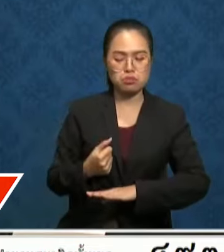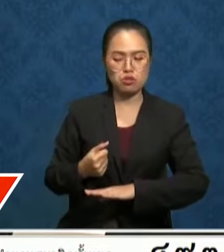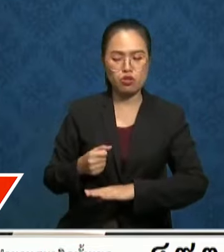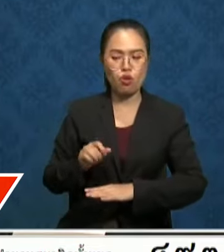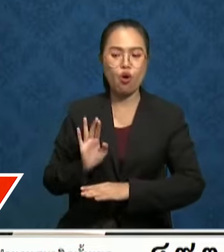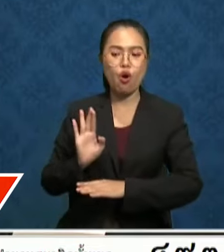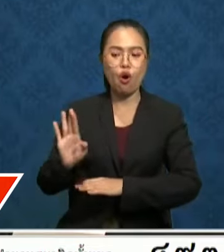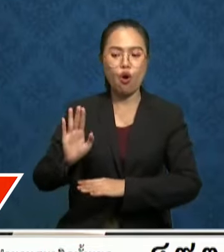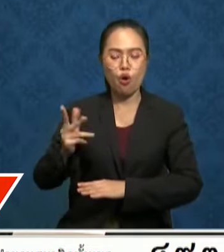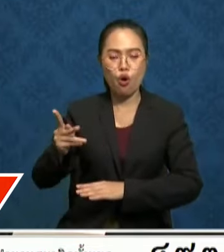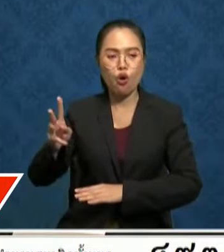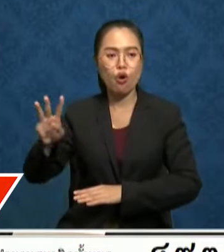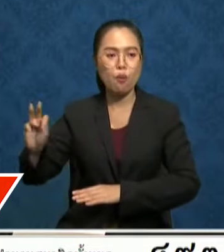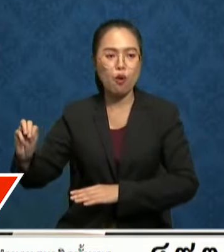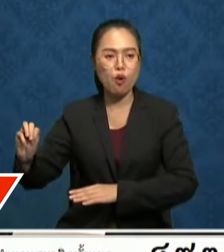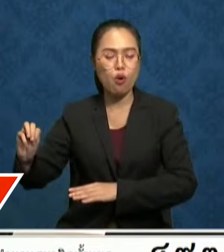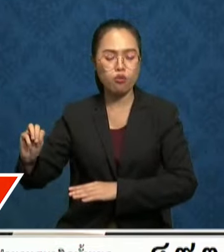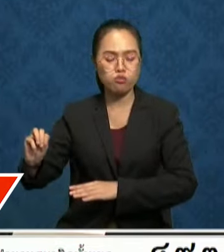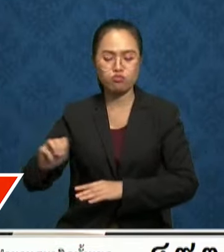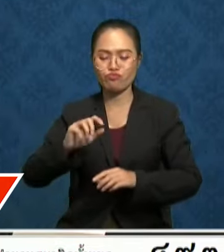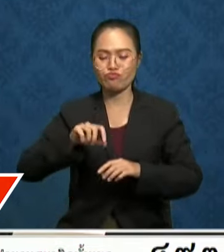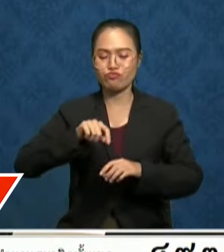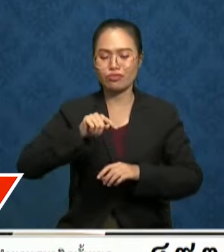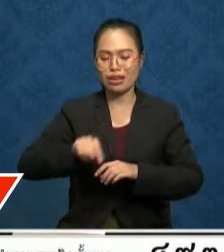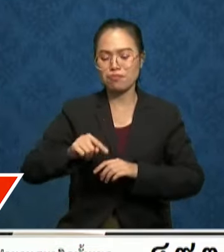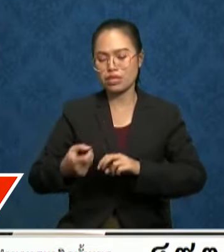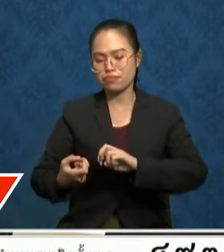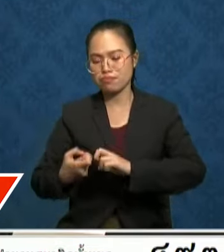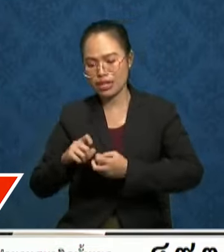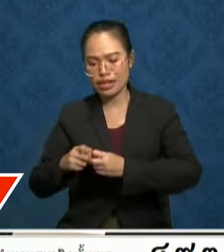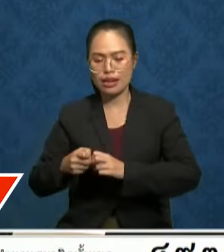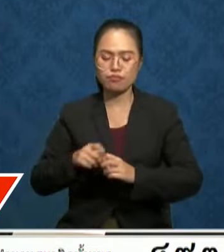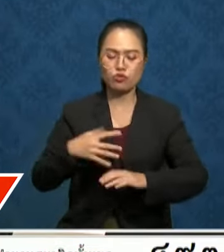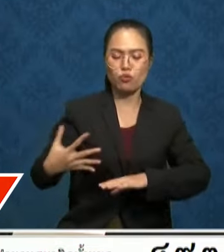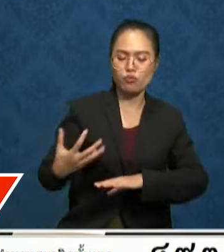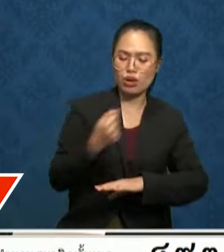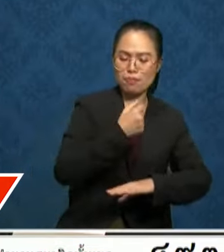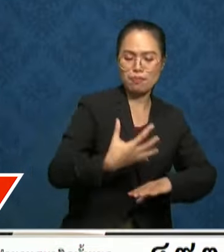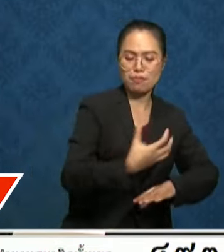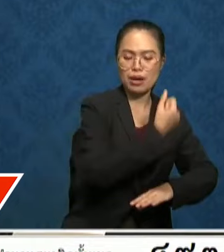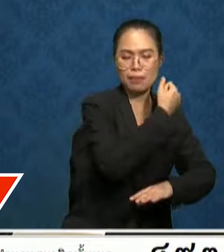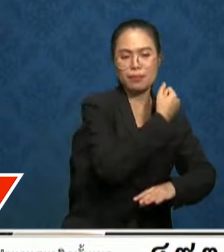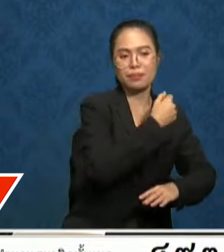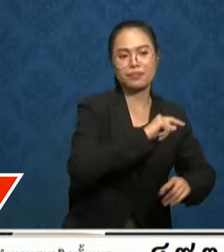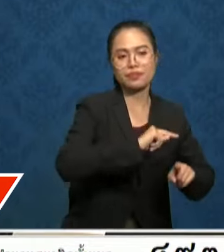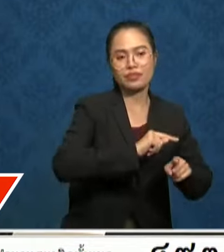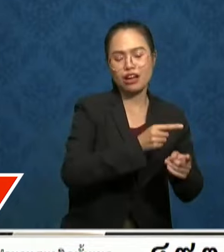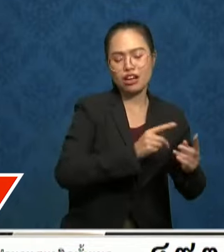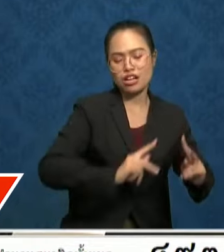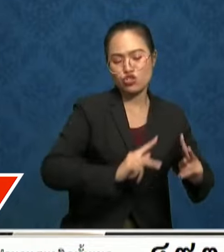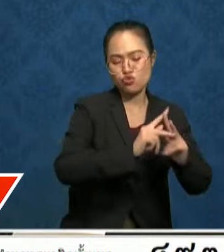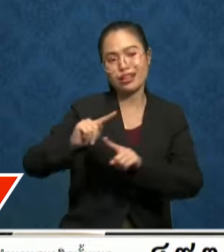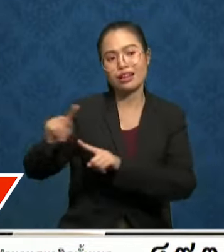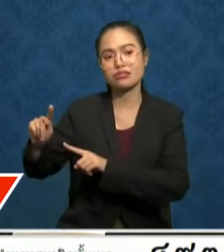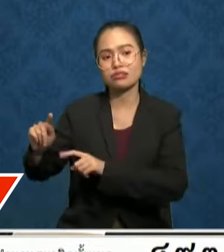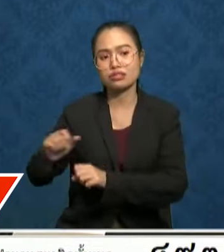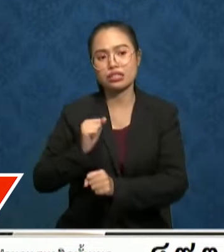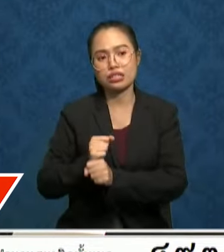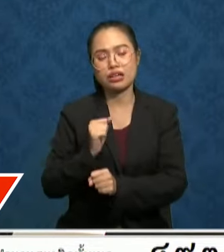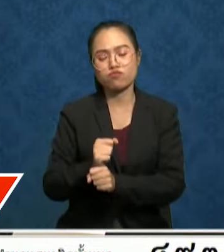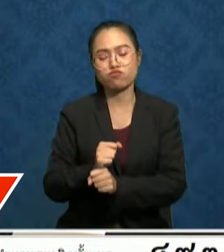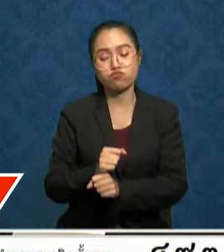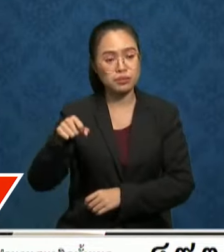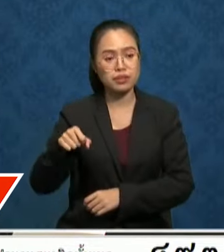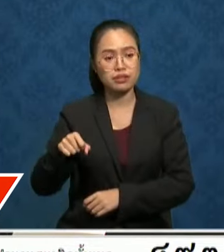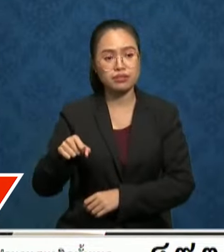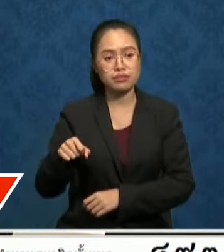ำนาจผ่านองค์กรกลุ่มแบบนี้ดึงอำนาจรัฐมนตรีมหาดไทยดึงอำนาจรัฐมนตรีเกษตรดึงอำนาจรัฐมนตรีกระทรวงศึกษาแบบนี้มันถูกต้อง